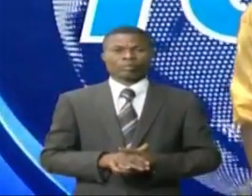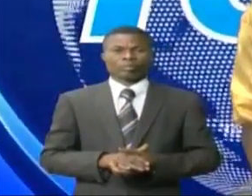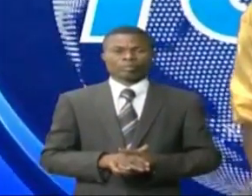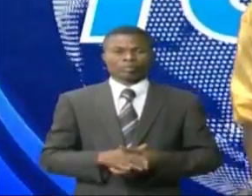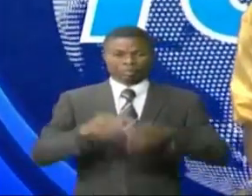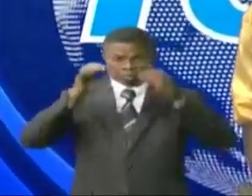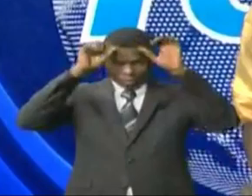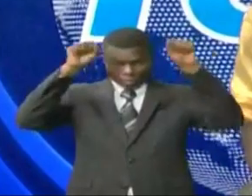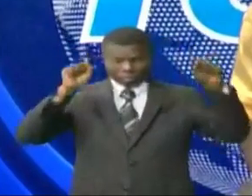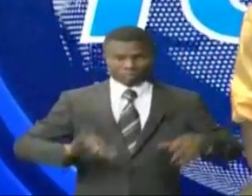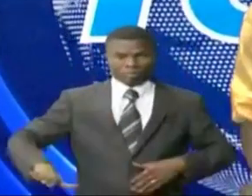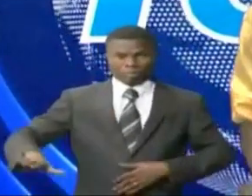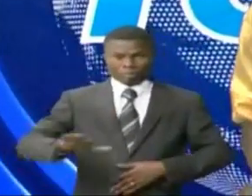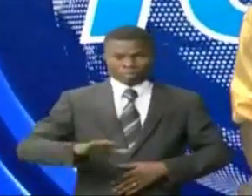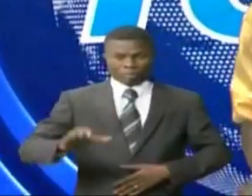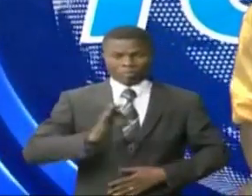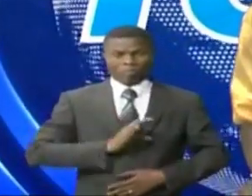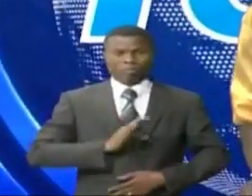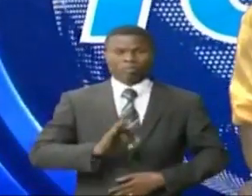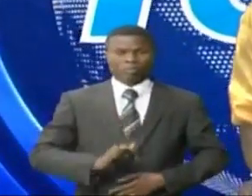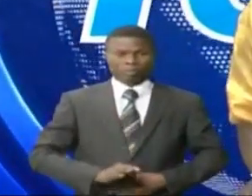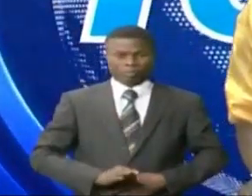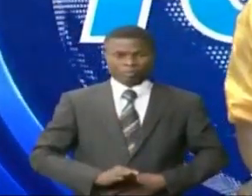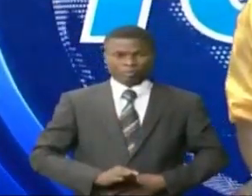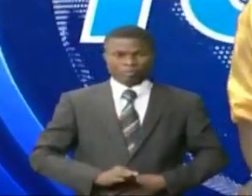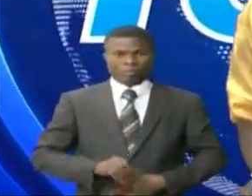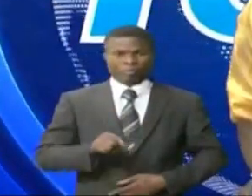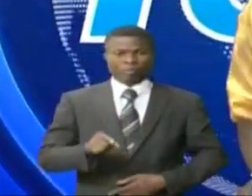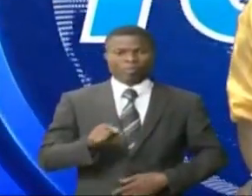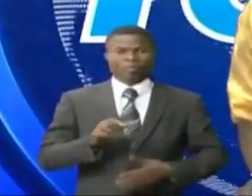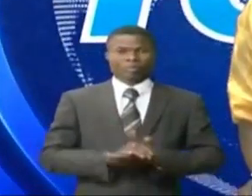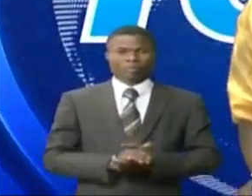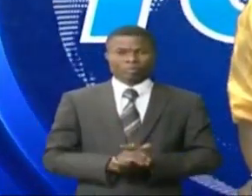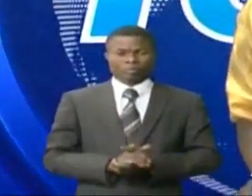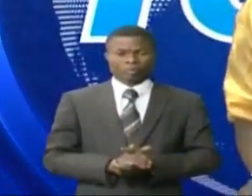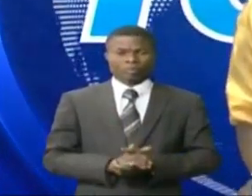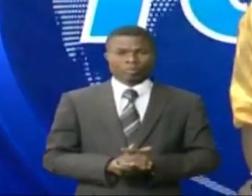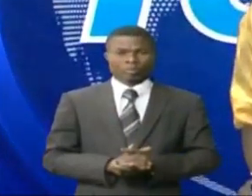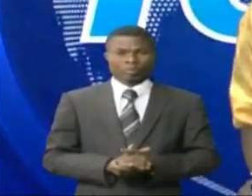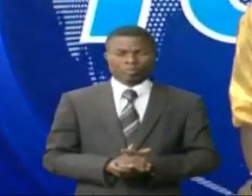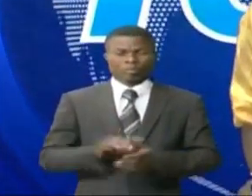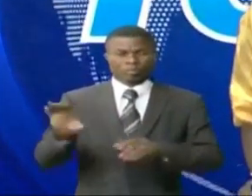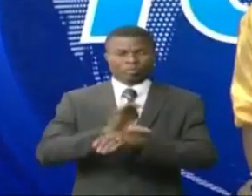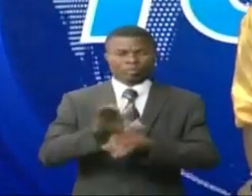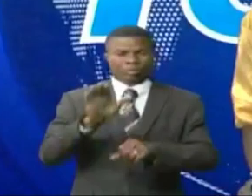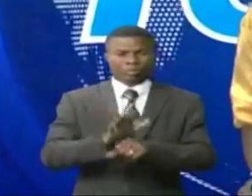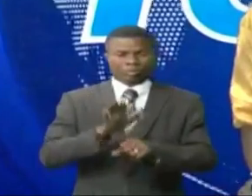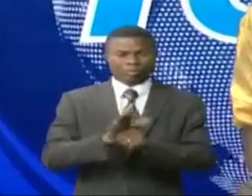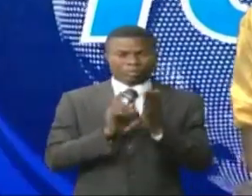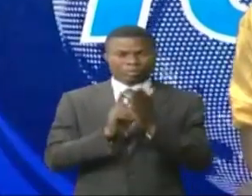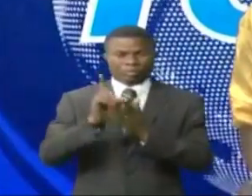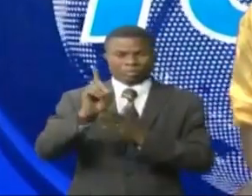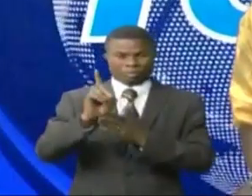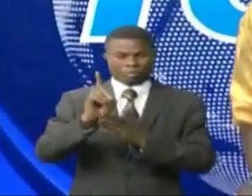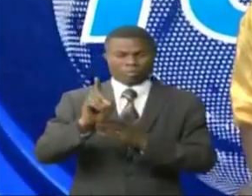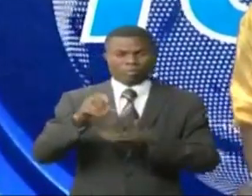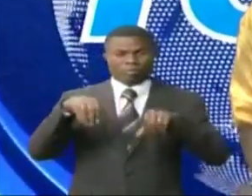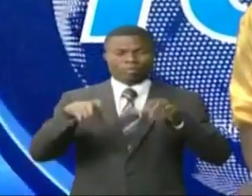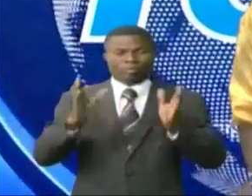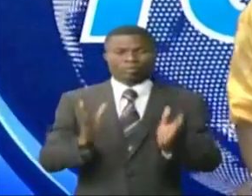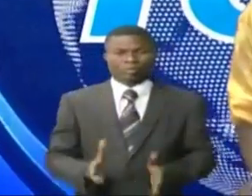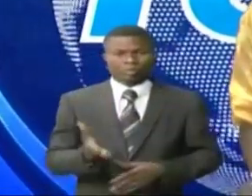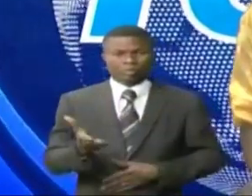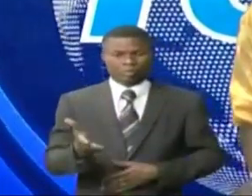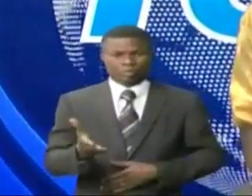Le président de la République, Félix-Antoine Tshisekedi, fortement préoccupé par l'émergence de la classe moyenne